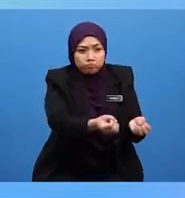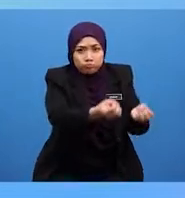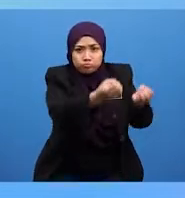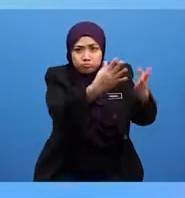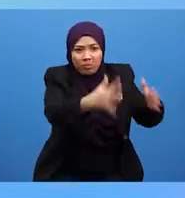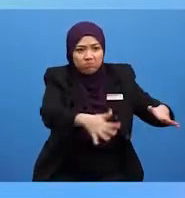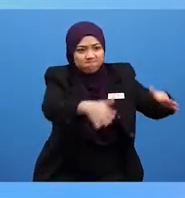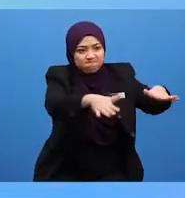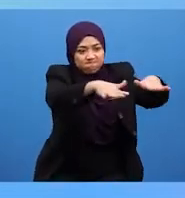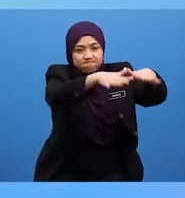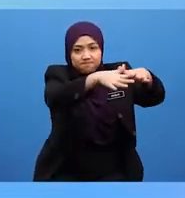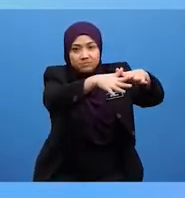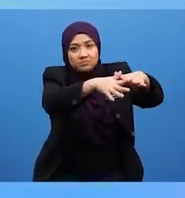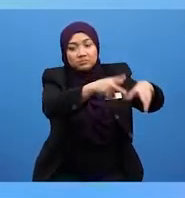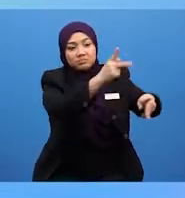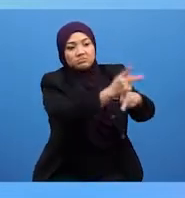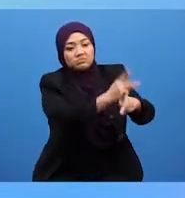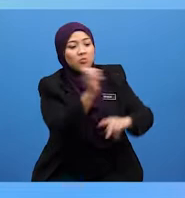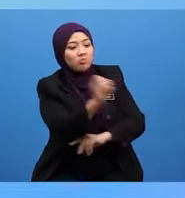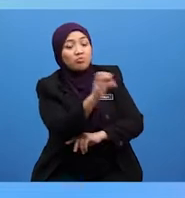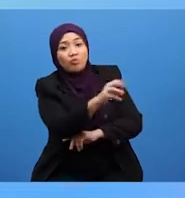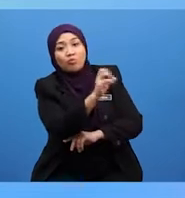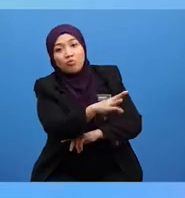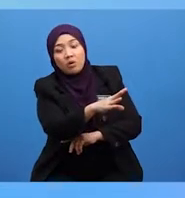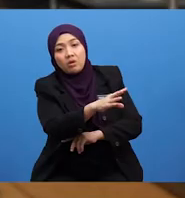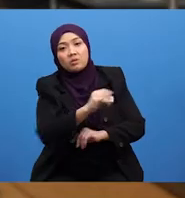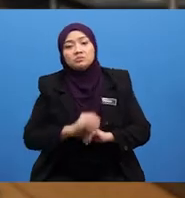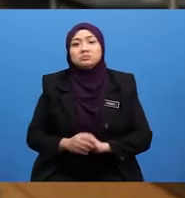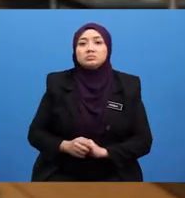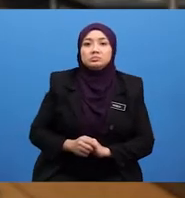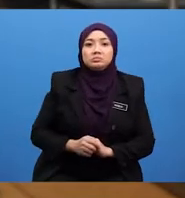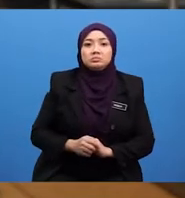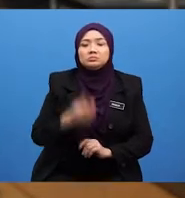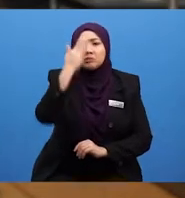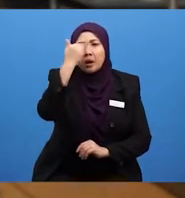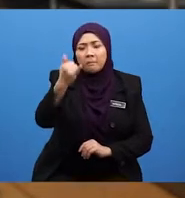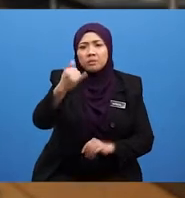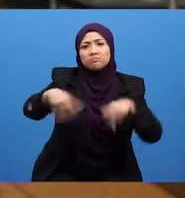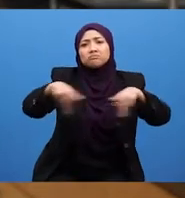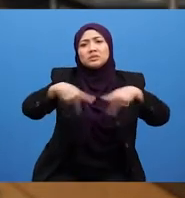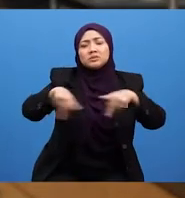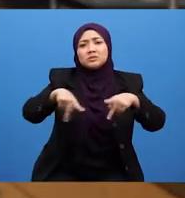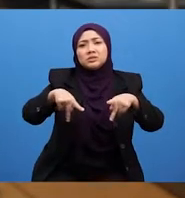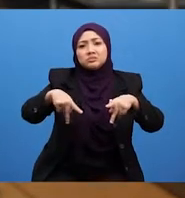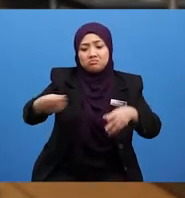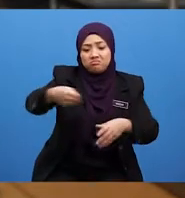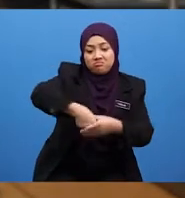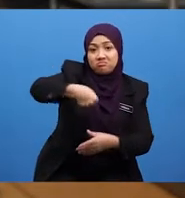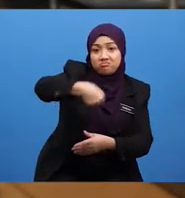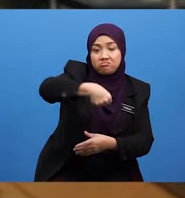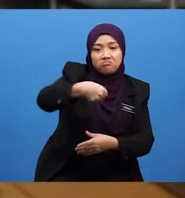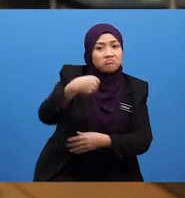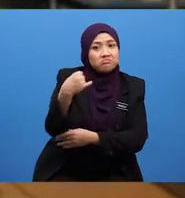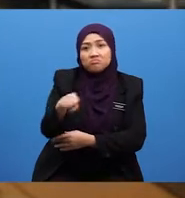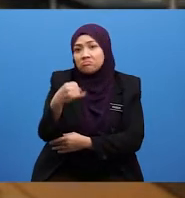di jalan, di taman dan aliran air. Mengapa penggunaan beg plastik dilarang?